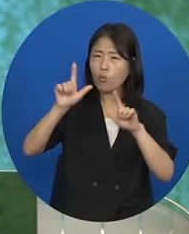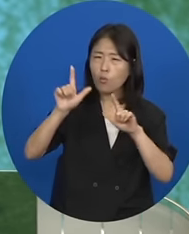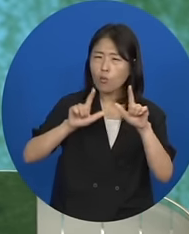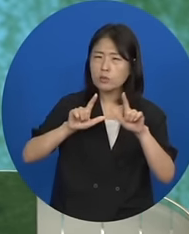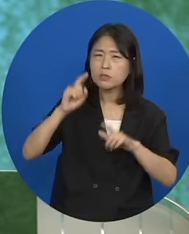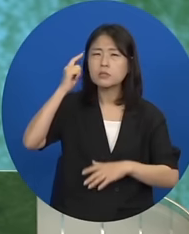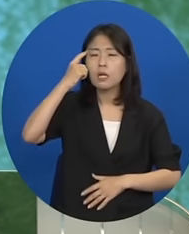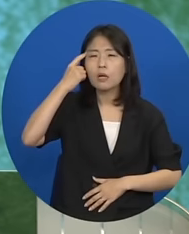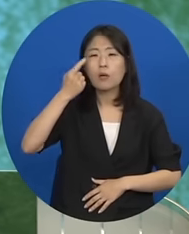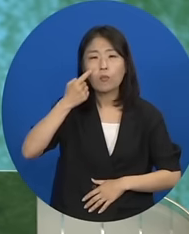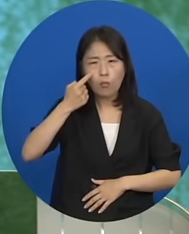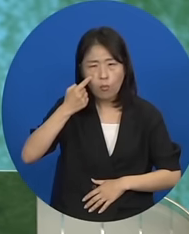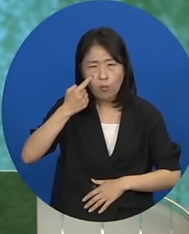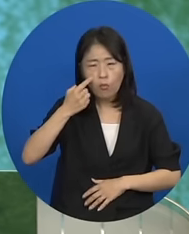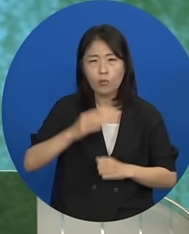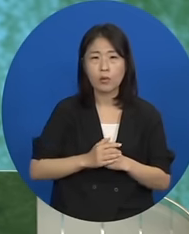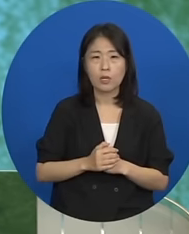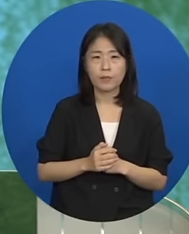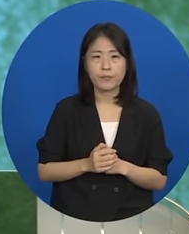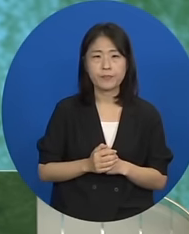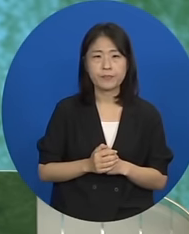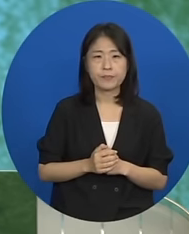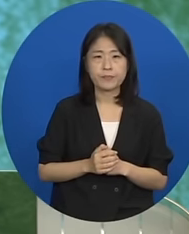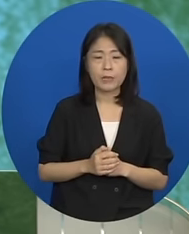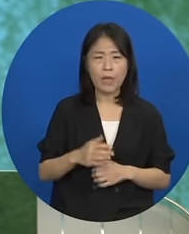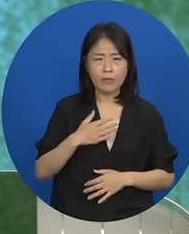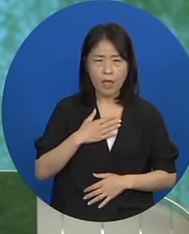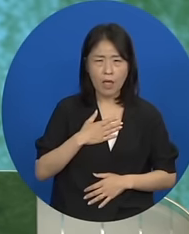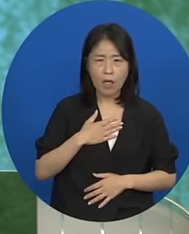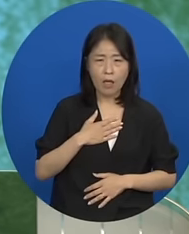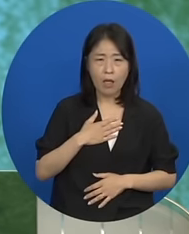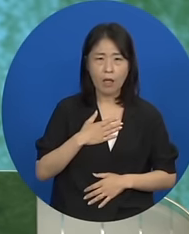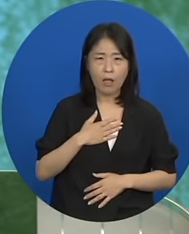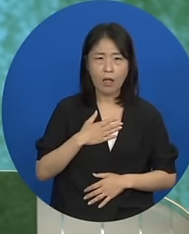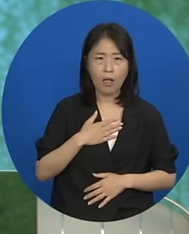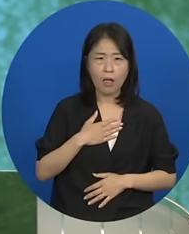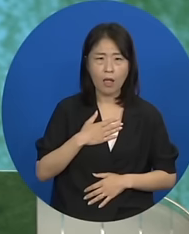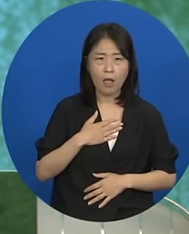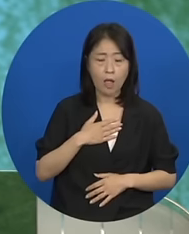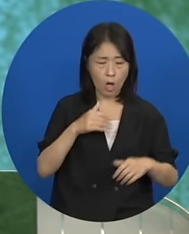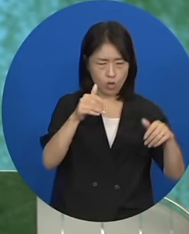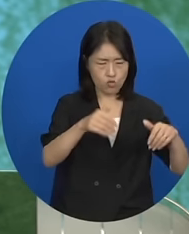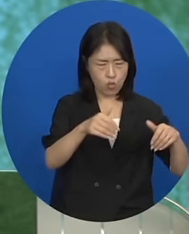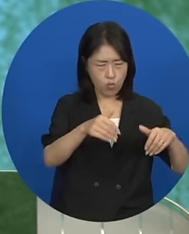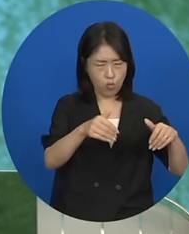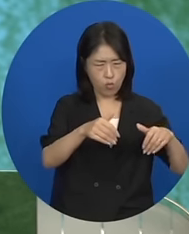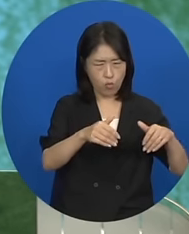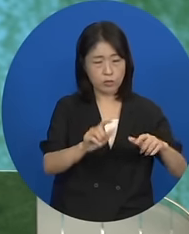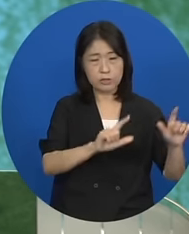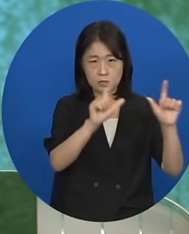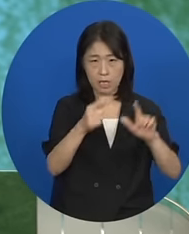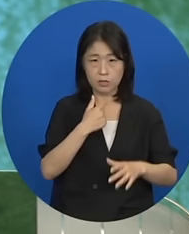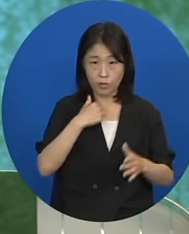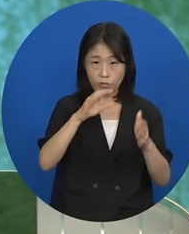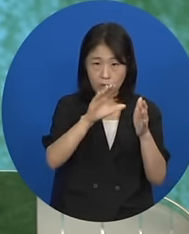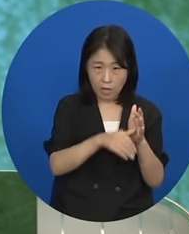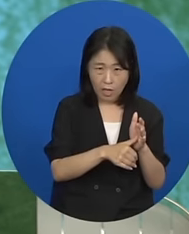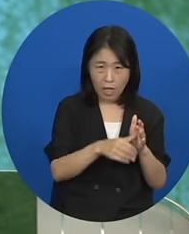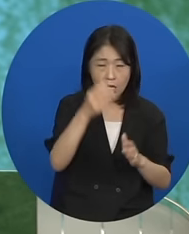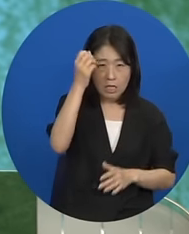종사하던 때를 기억하고 중독에 얽매 있었던 그러나 이제는 하나님의 은혜로 자유함을 입고 구원 받았던